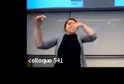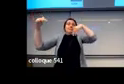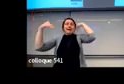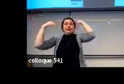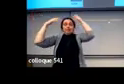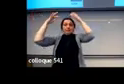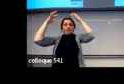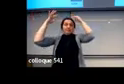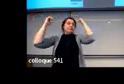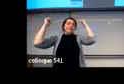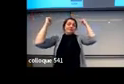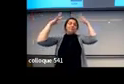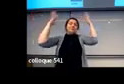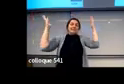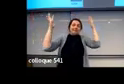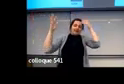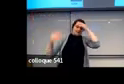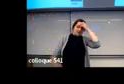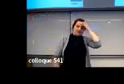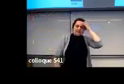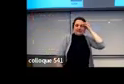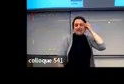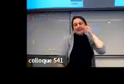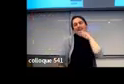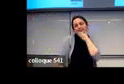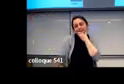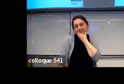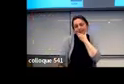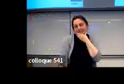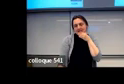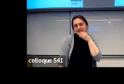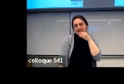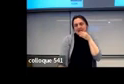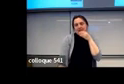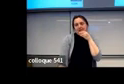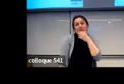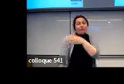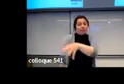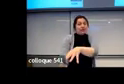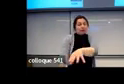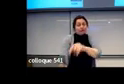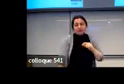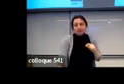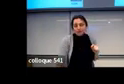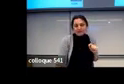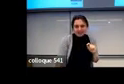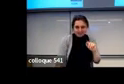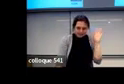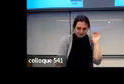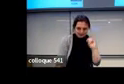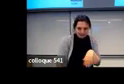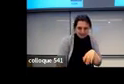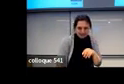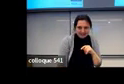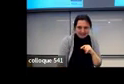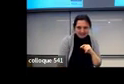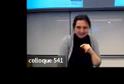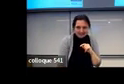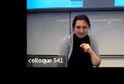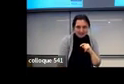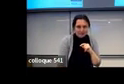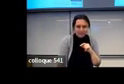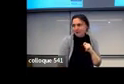pensé par de façon bicéphale, là. Ça aurait été l'idéal. Puis on va voir la communication de vitesse,